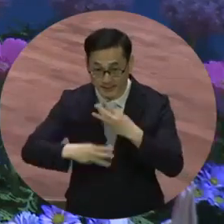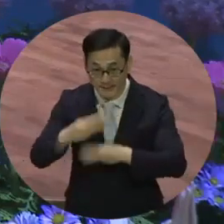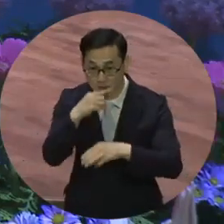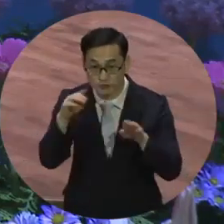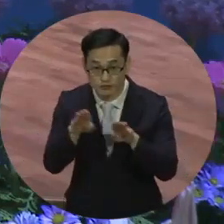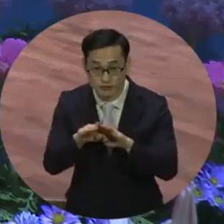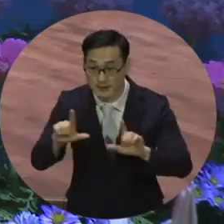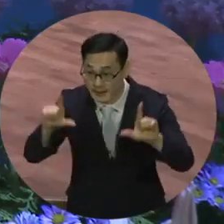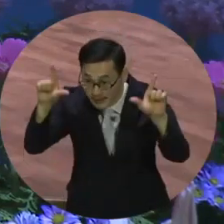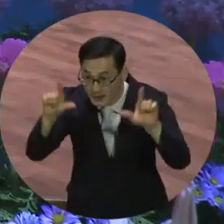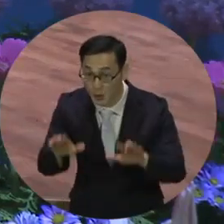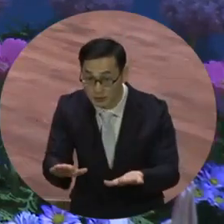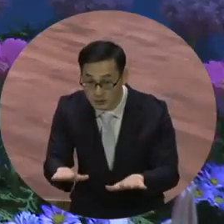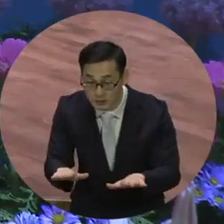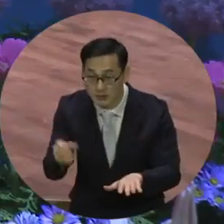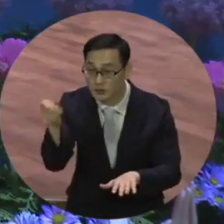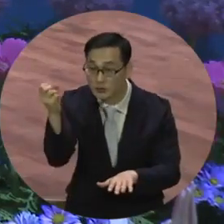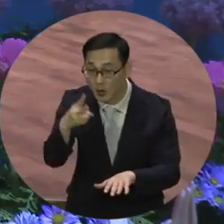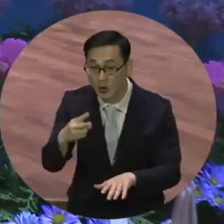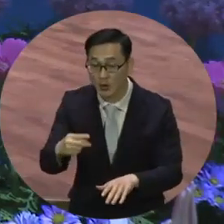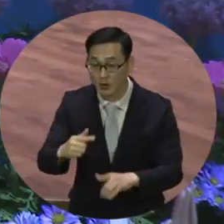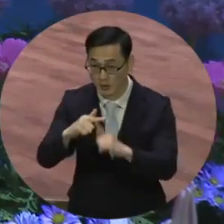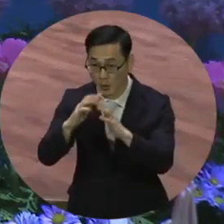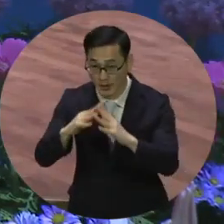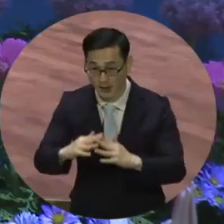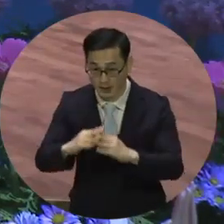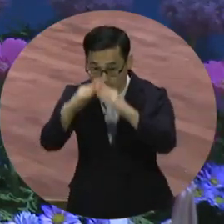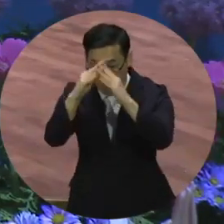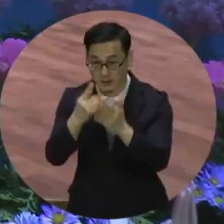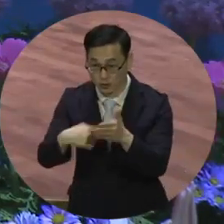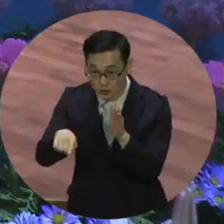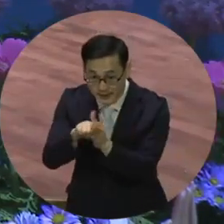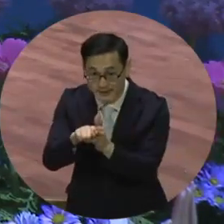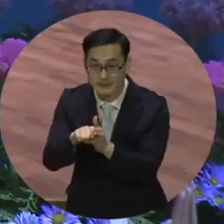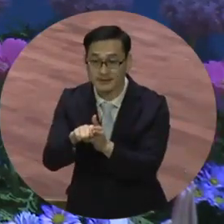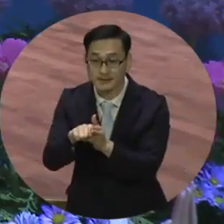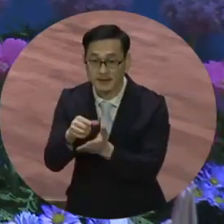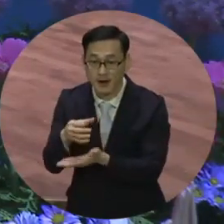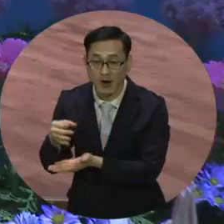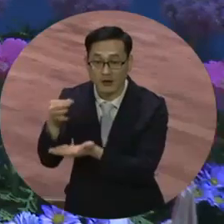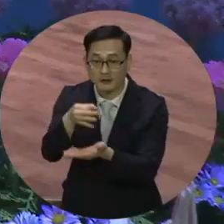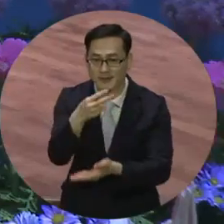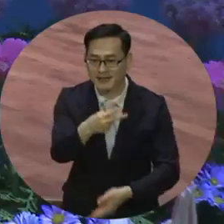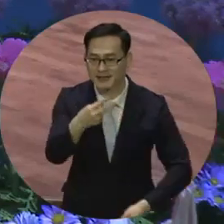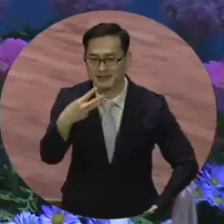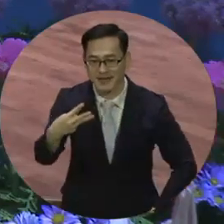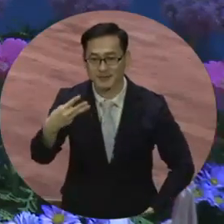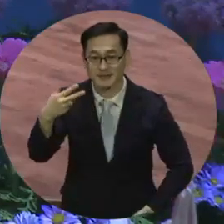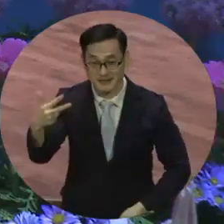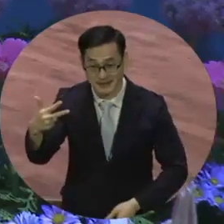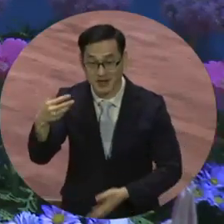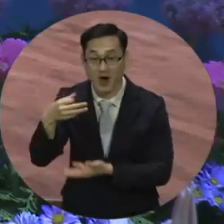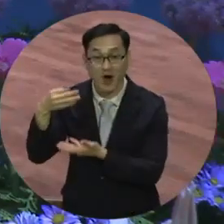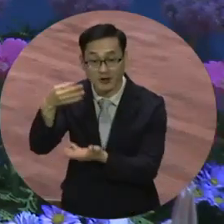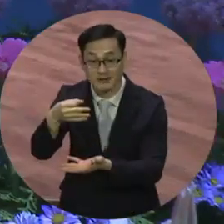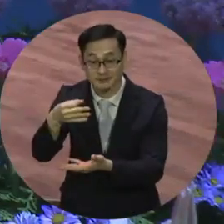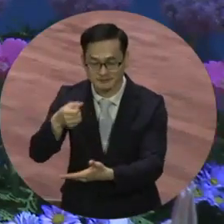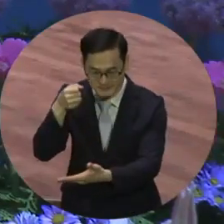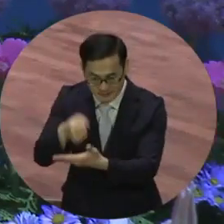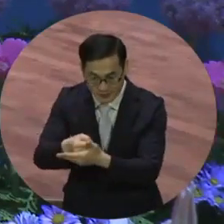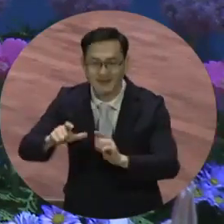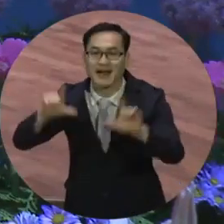렘넌트 주일과 함께 우리 본당 헌당을 위한 237 서밋 헌금 작정